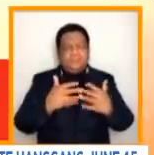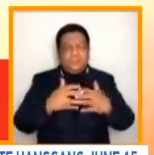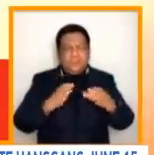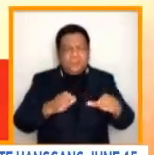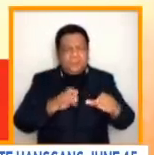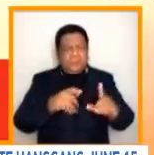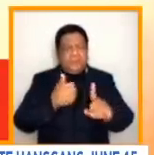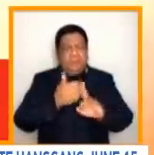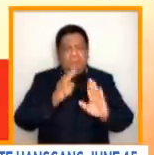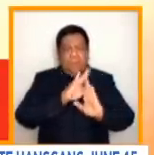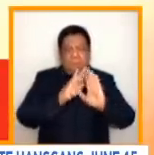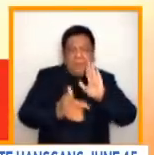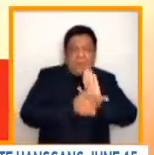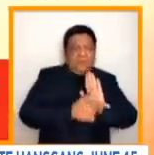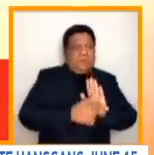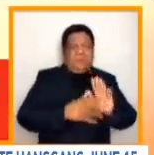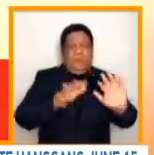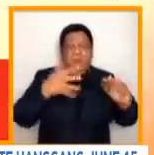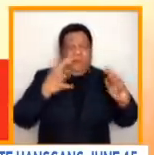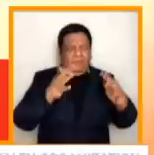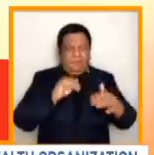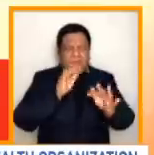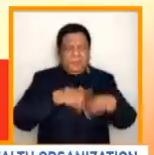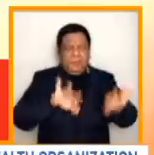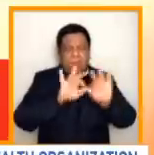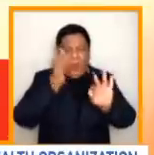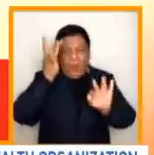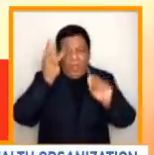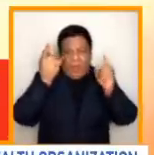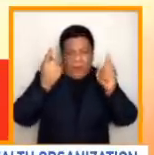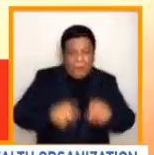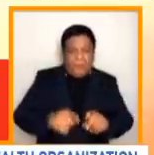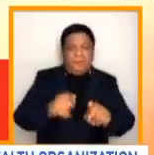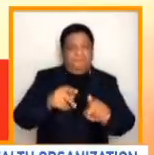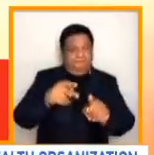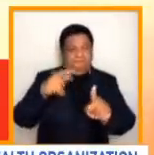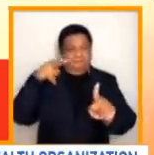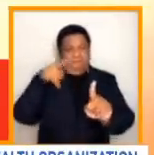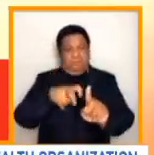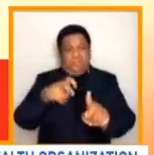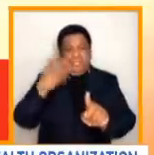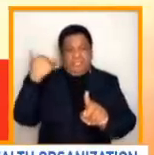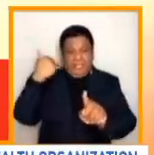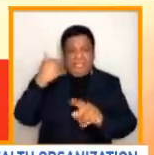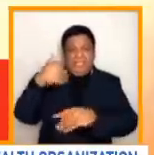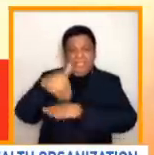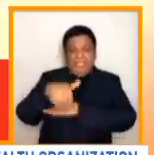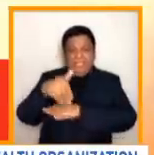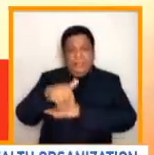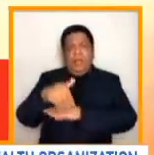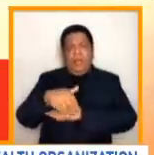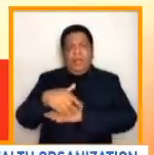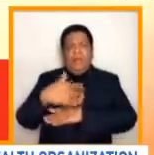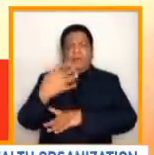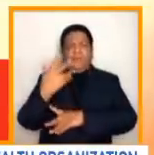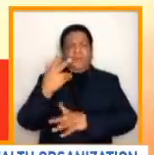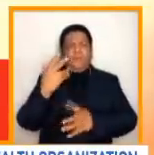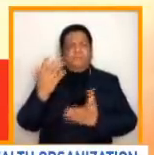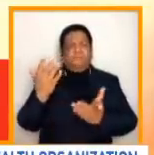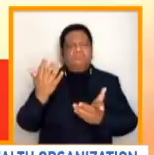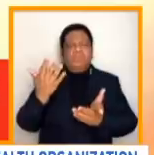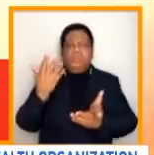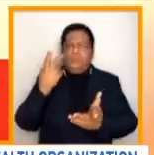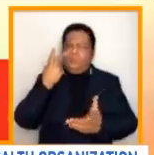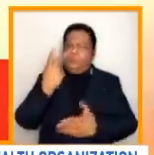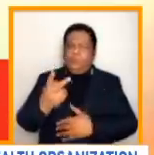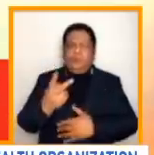pending cases eh. Kasi yung sitwasyon mismo na nakita natin noong isang gabi, that will show us na talagang sobra ang ginawa